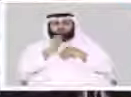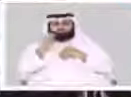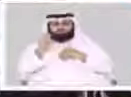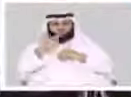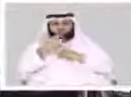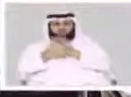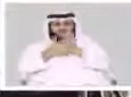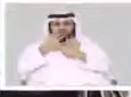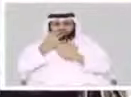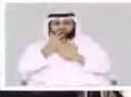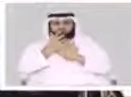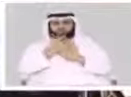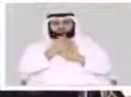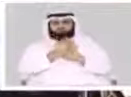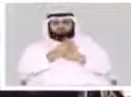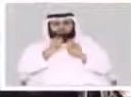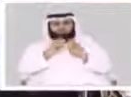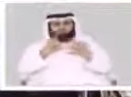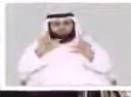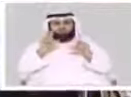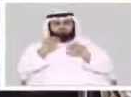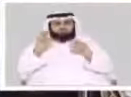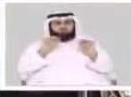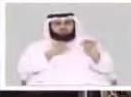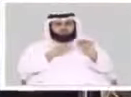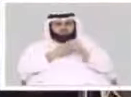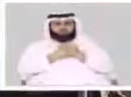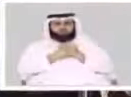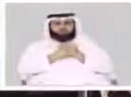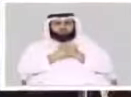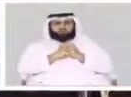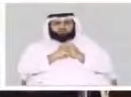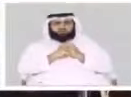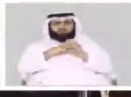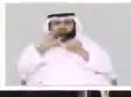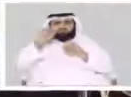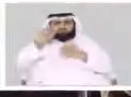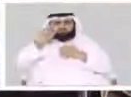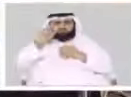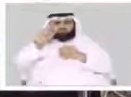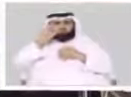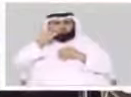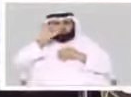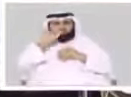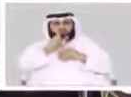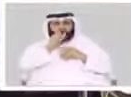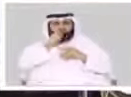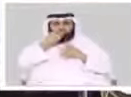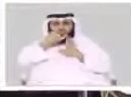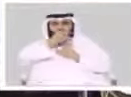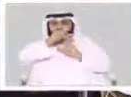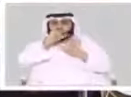أساس يكون هذا واضح. فمثلا القرطبي يقول في هذه السورة